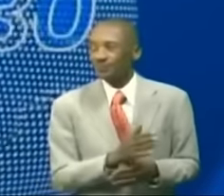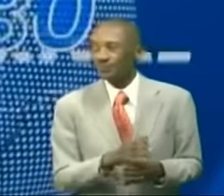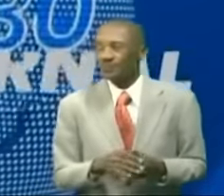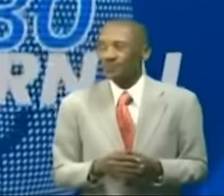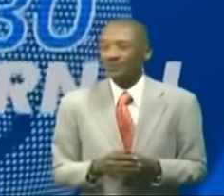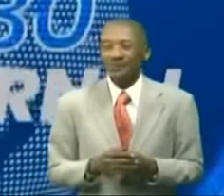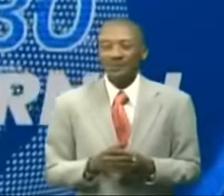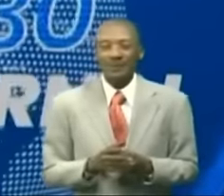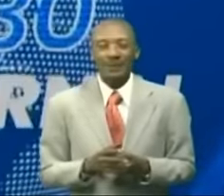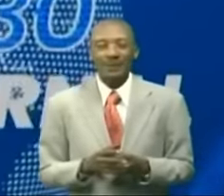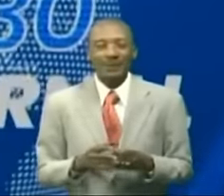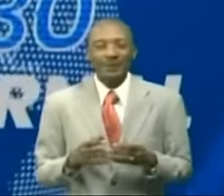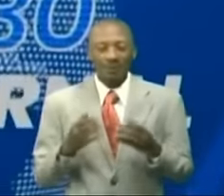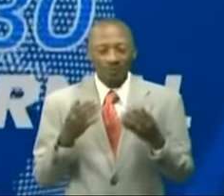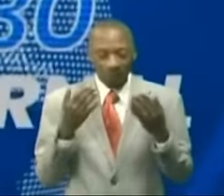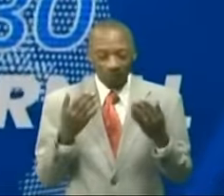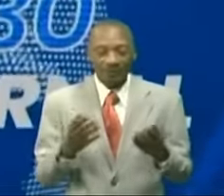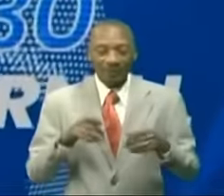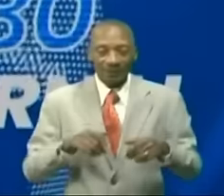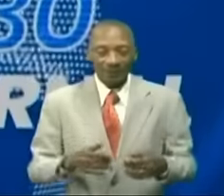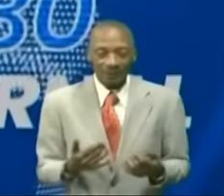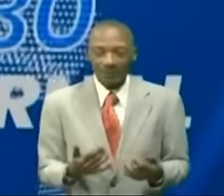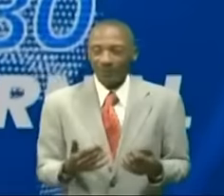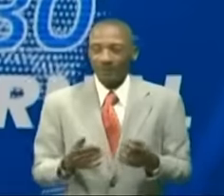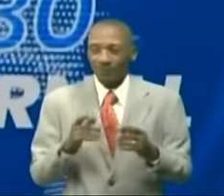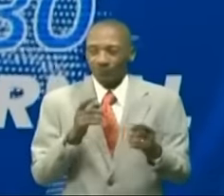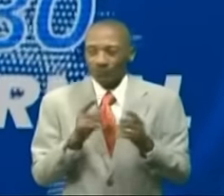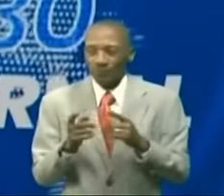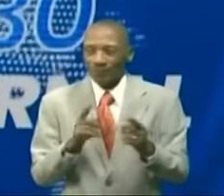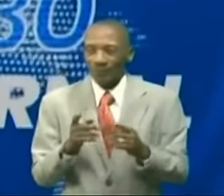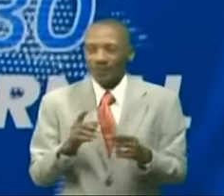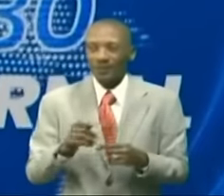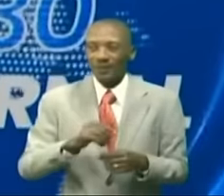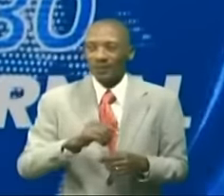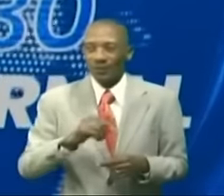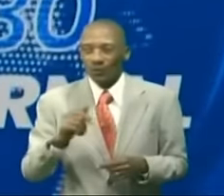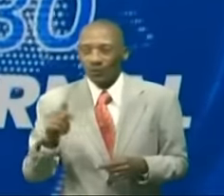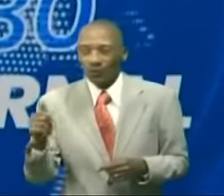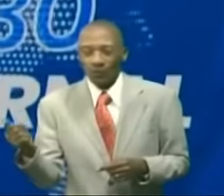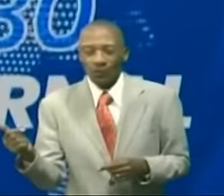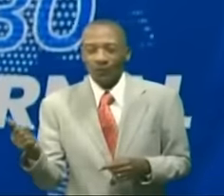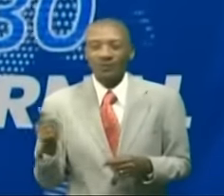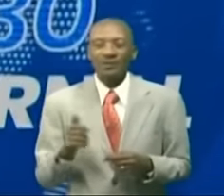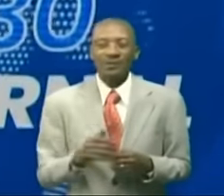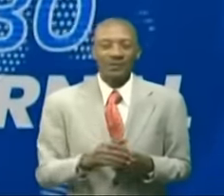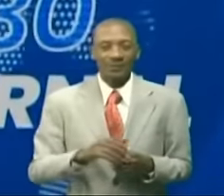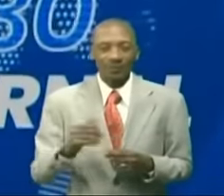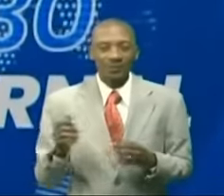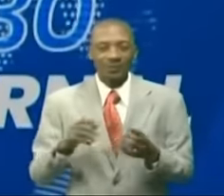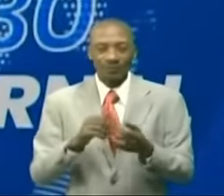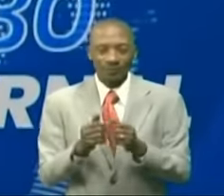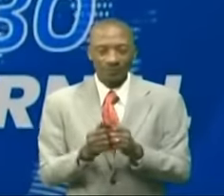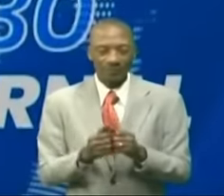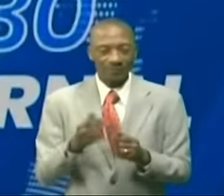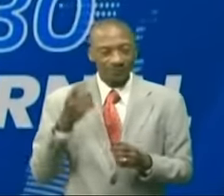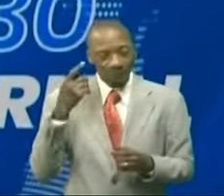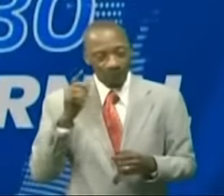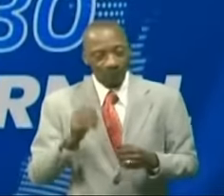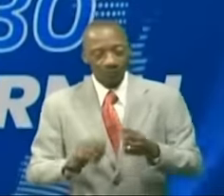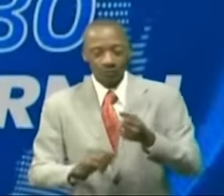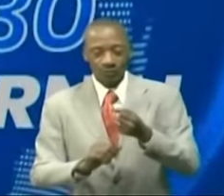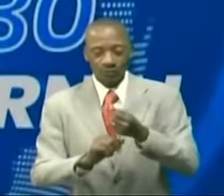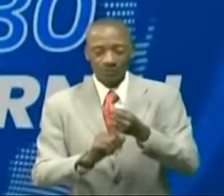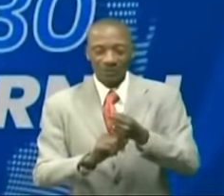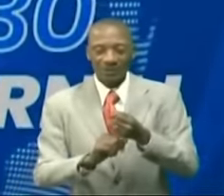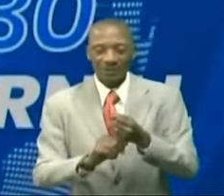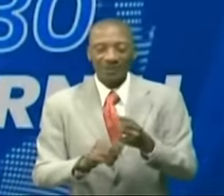la ministre de droits humains en guise de solidarité aux personnes déplacées, aux déplacés internes dans le Nord